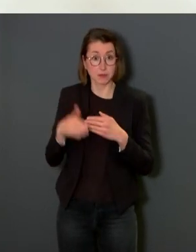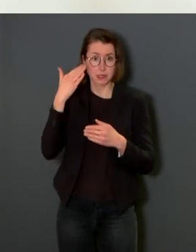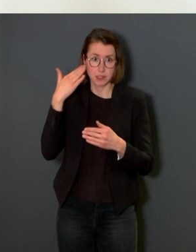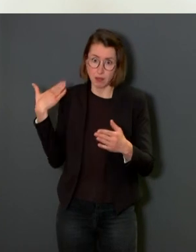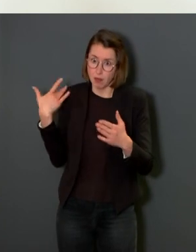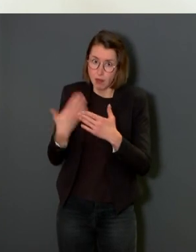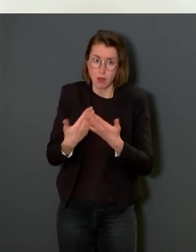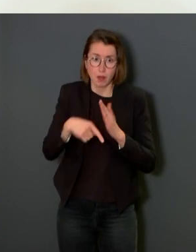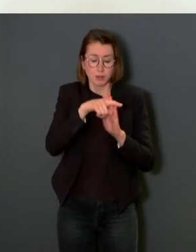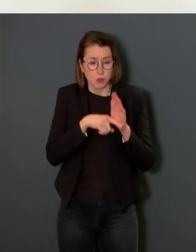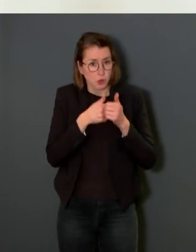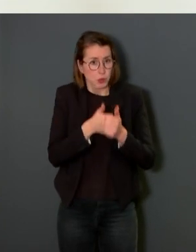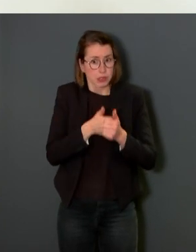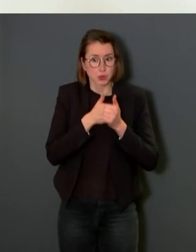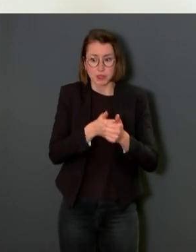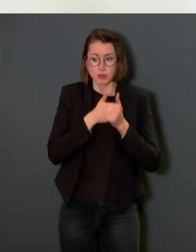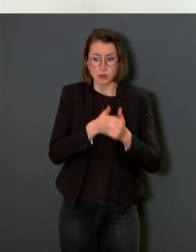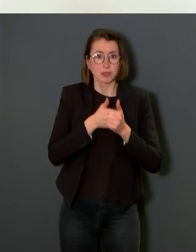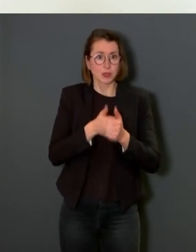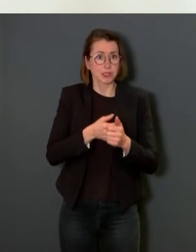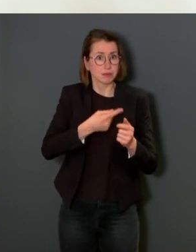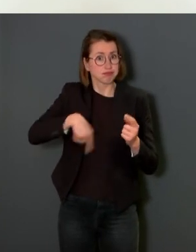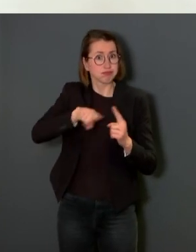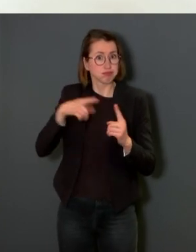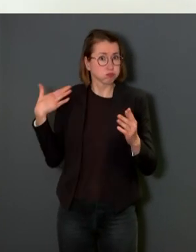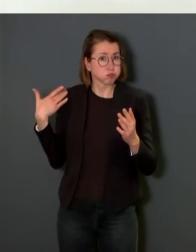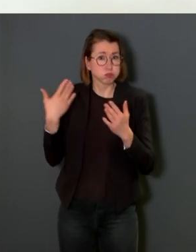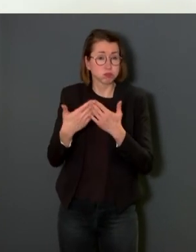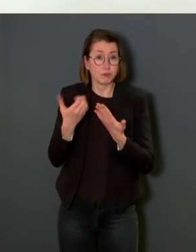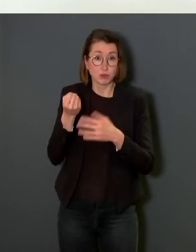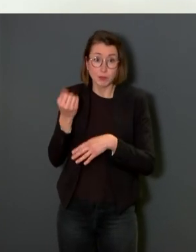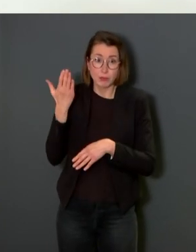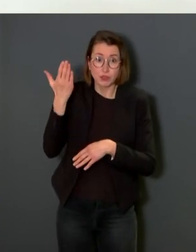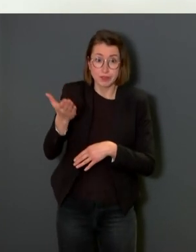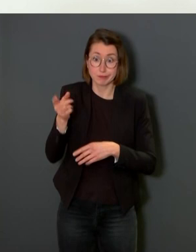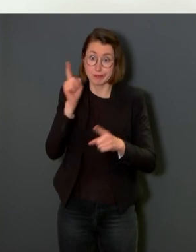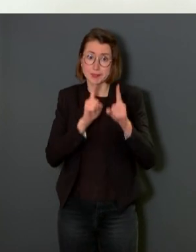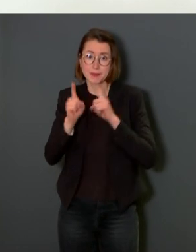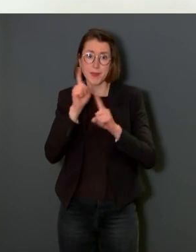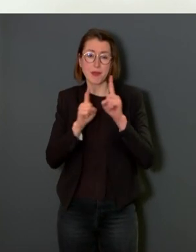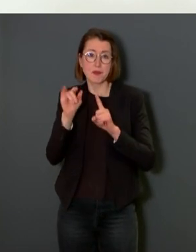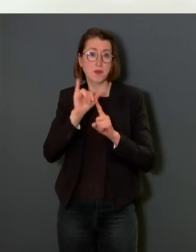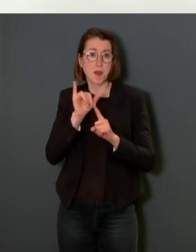Et donc, dans les mesures qu'on prendrait, on espère la semaine prochaine de pouvoir prendre